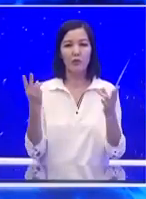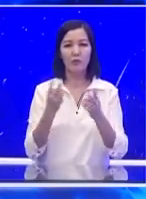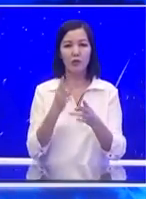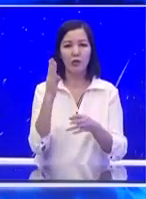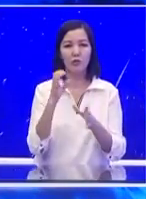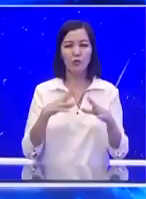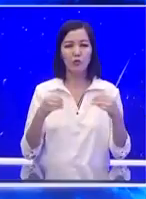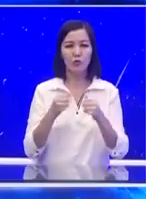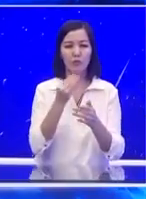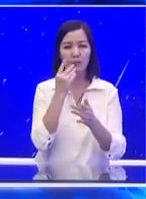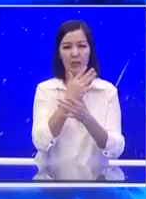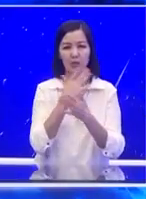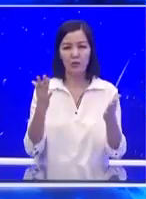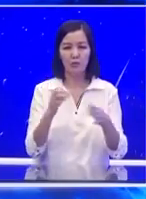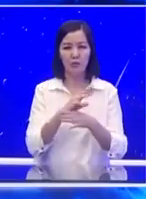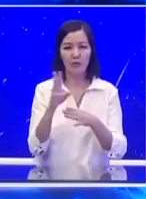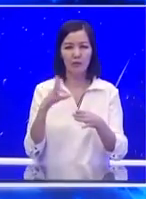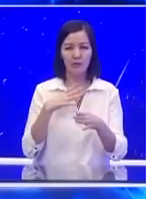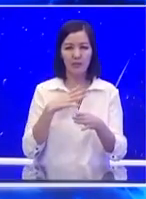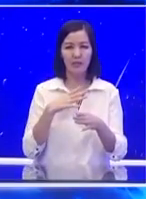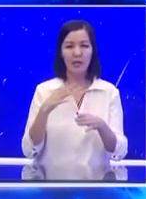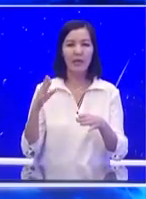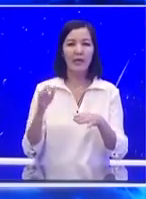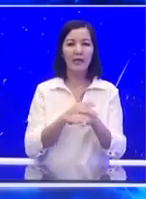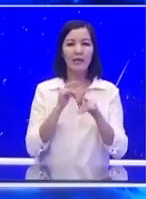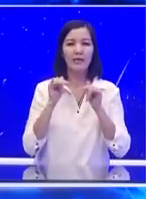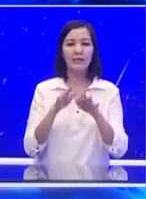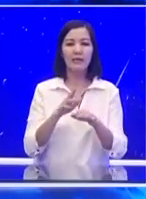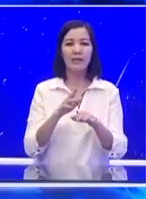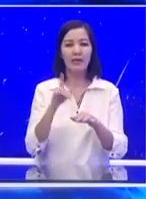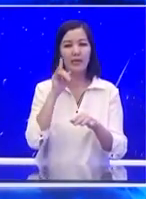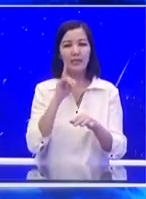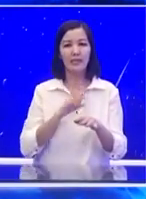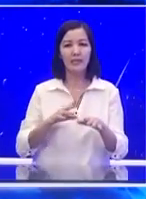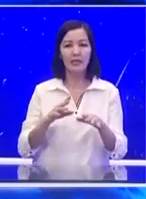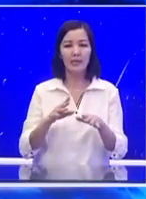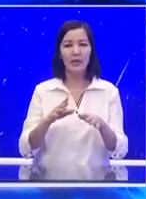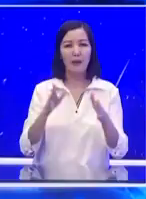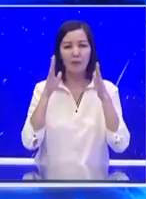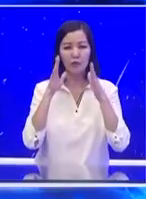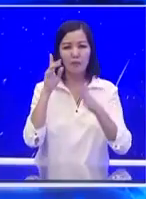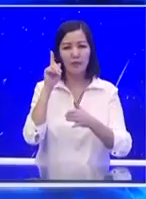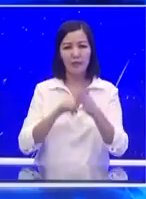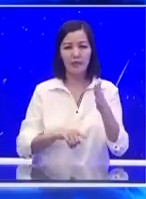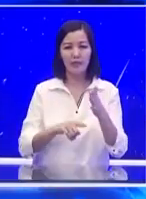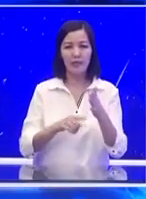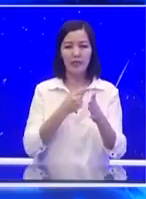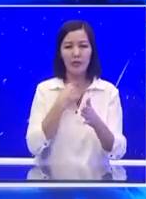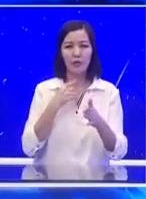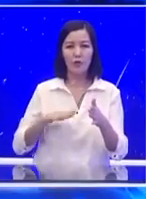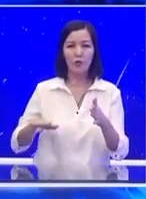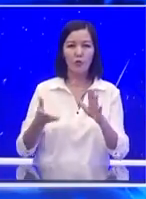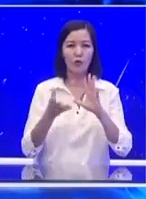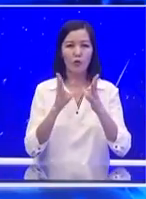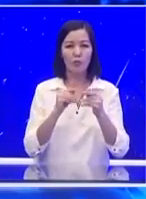көмекке мұқтаж 400 отбасы азық-түлікпен қамтамасыз етілді. Игі істі Қазақстан мұсылмандары діни басқармасының Талдықорған өңірі